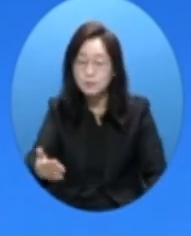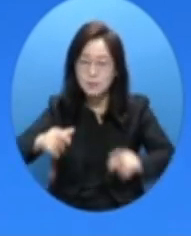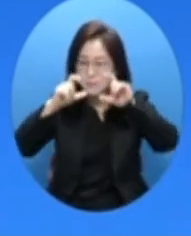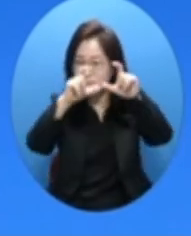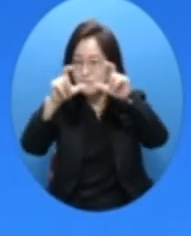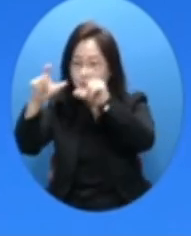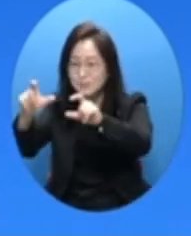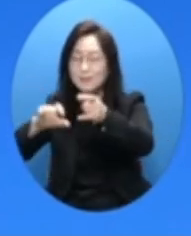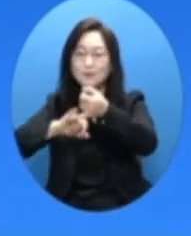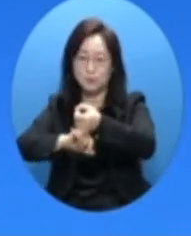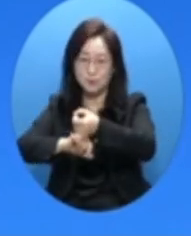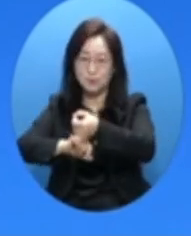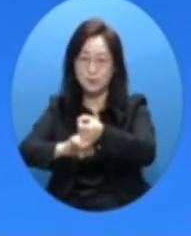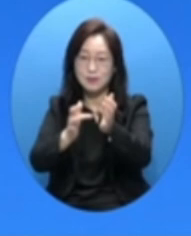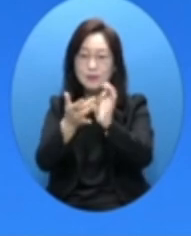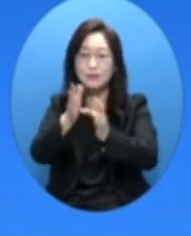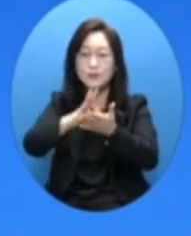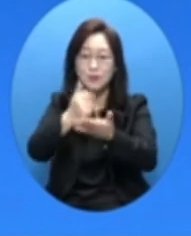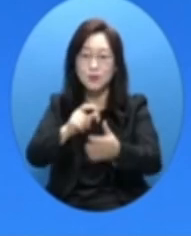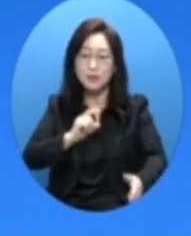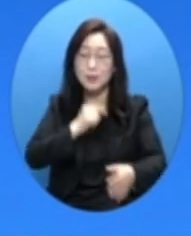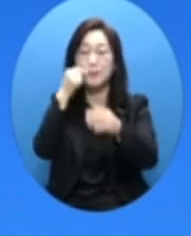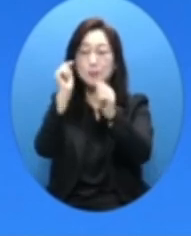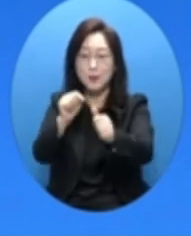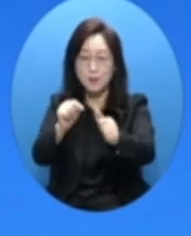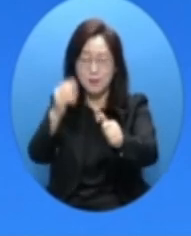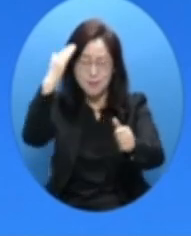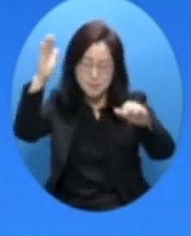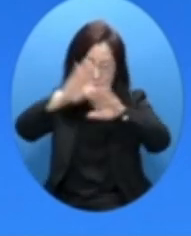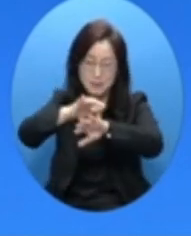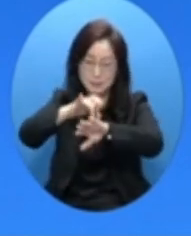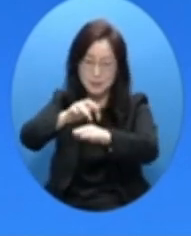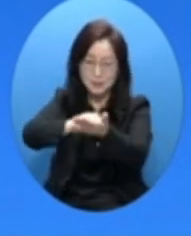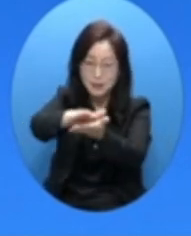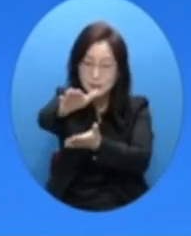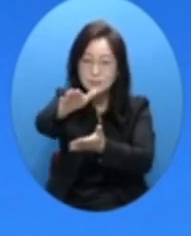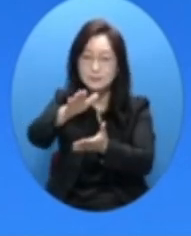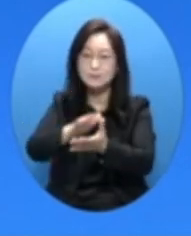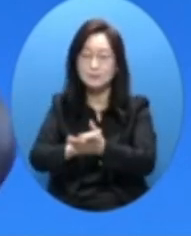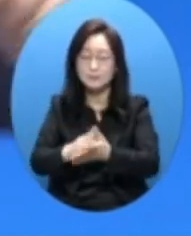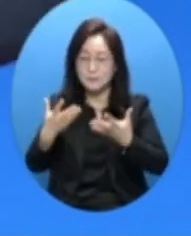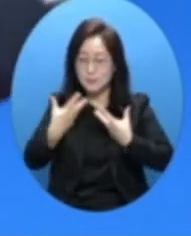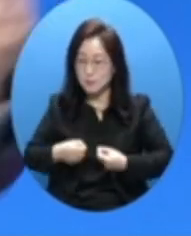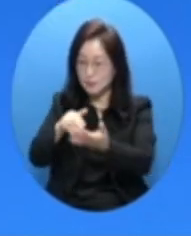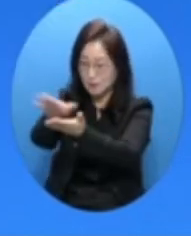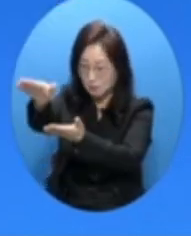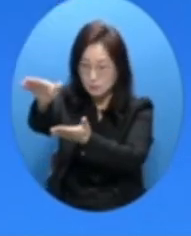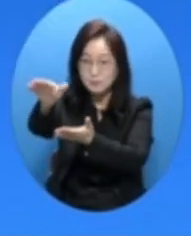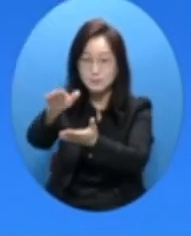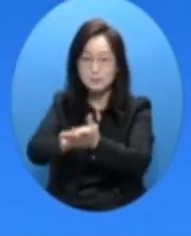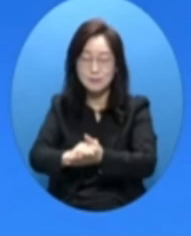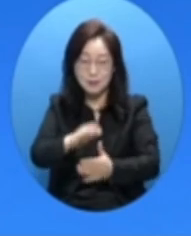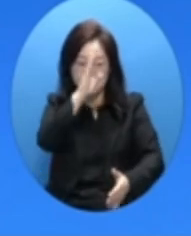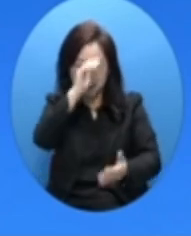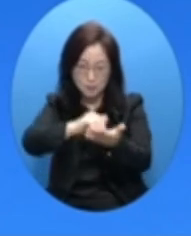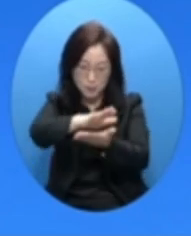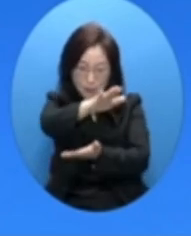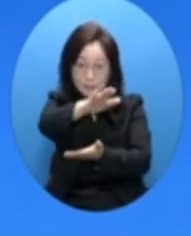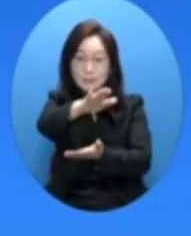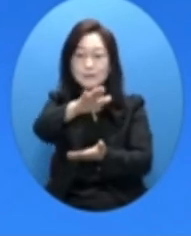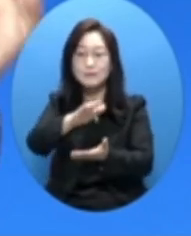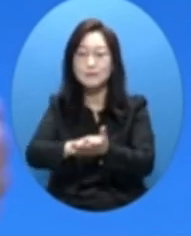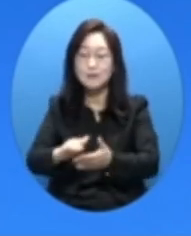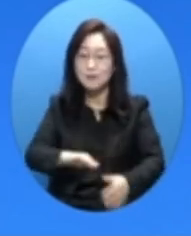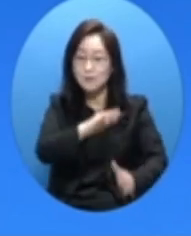외치며 살아야 됩니다 나사라 예수 그리스도의 명하노니 권세를 몰라 갈지어다 절망은 떠나갈지어다 질병은 물러갈지어다